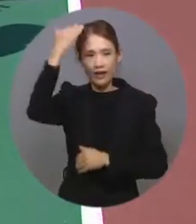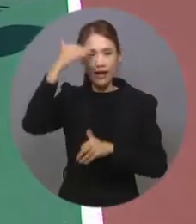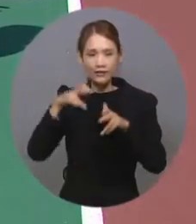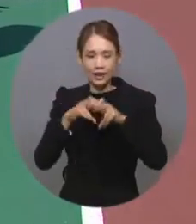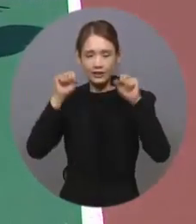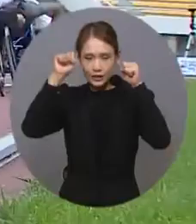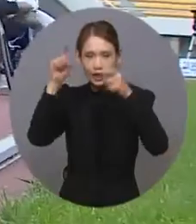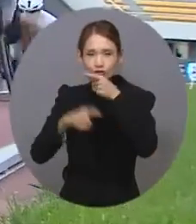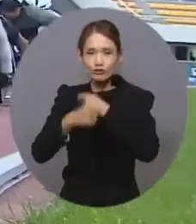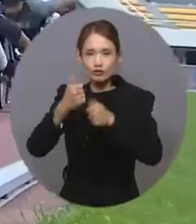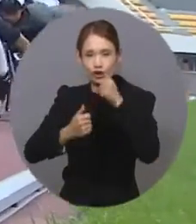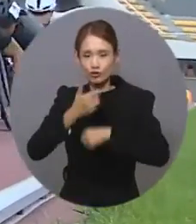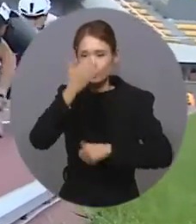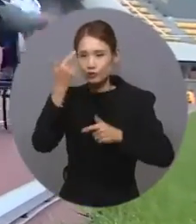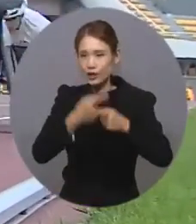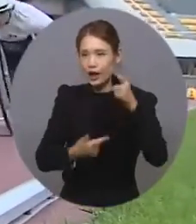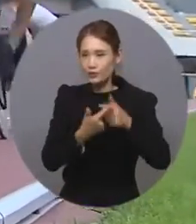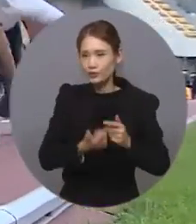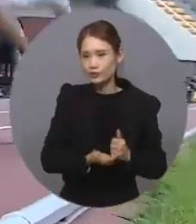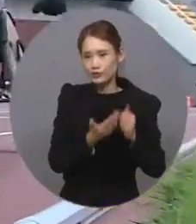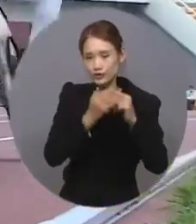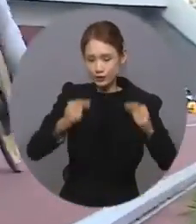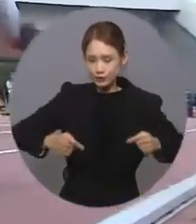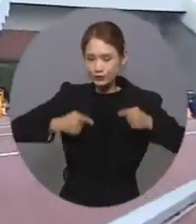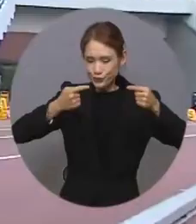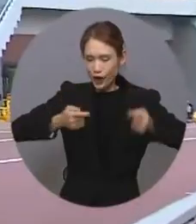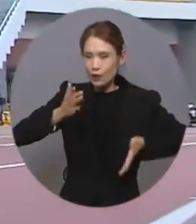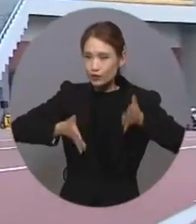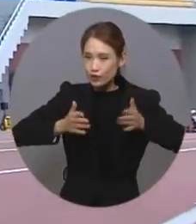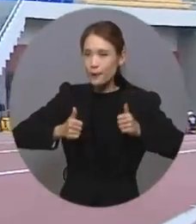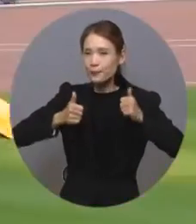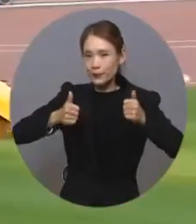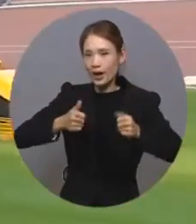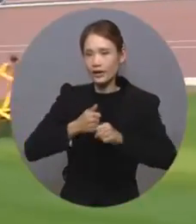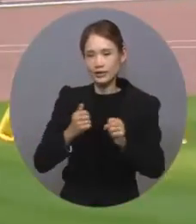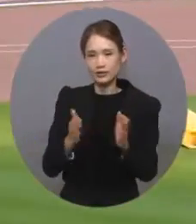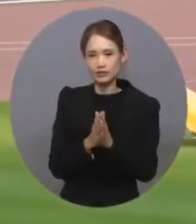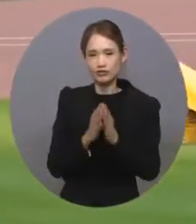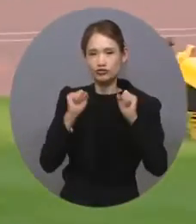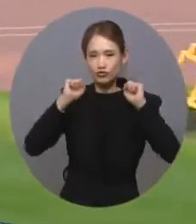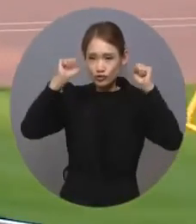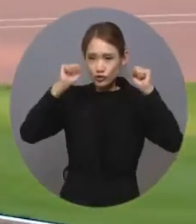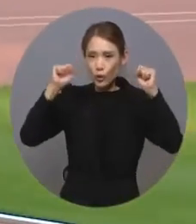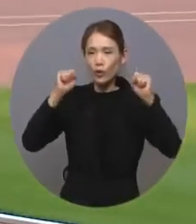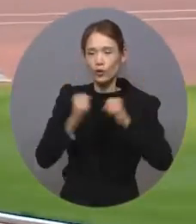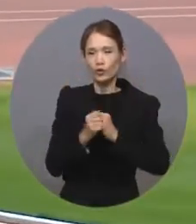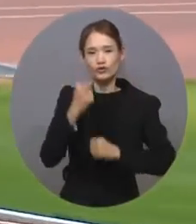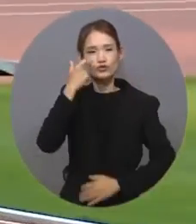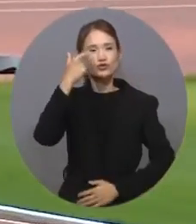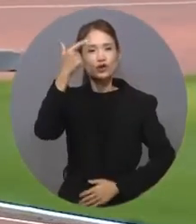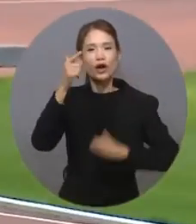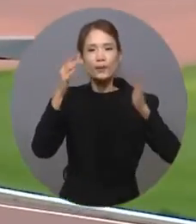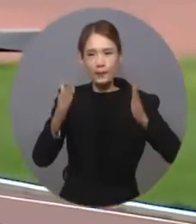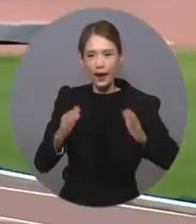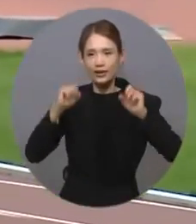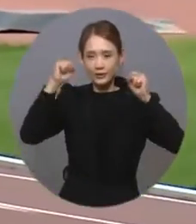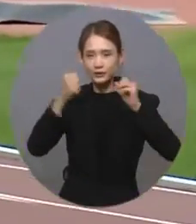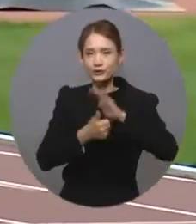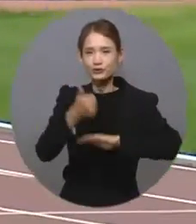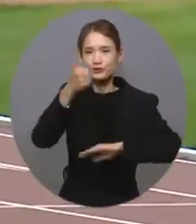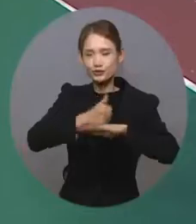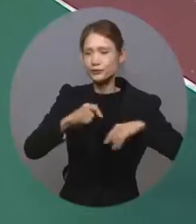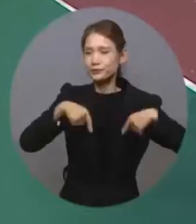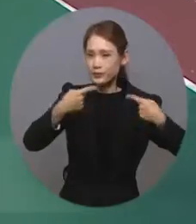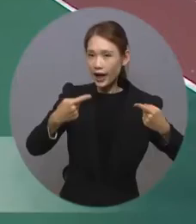대한장애인체육회 꿈나무 육성 프로그램으로 휠체어 육상에 입문해 운동을 시작한 지 6개월 만에 체전에 출전하는 성과를